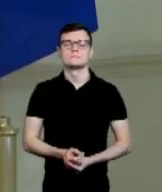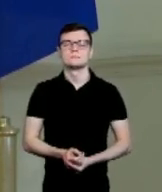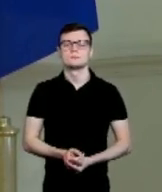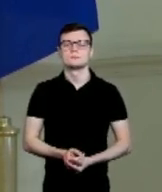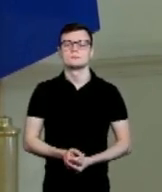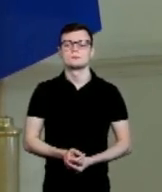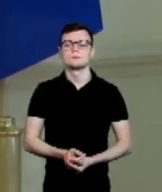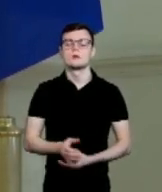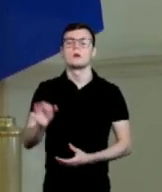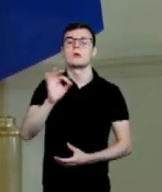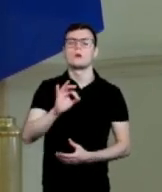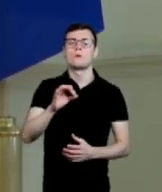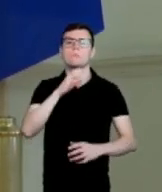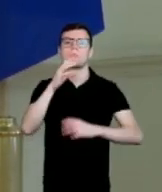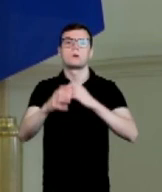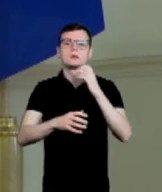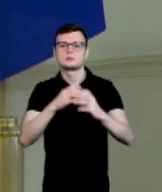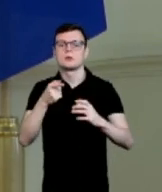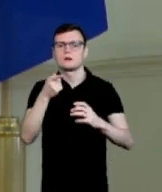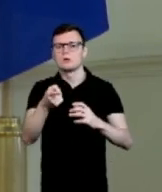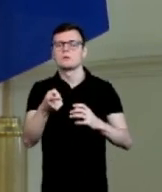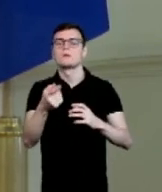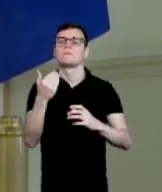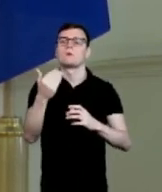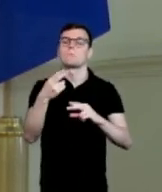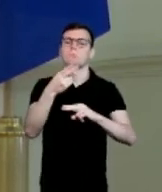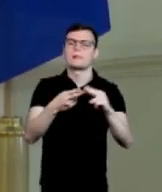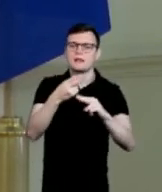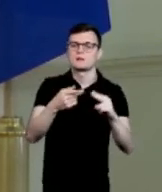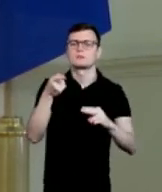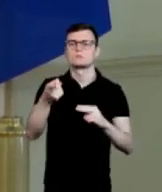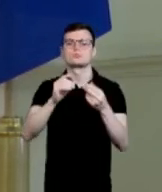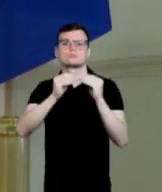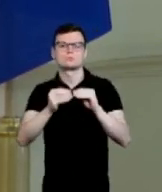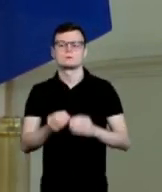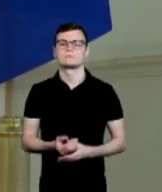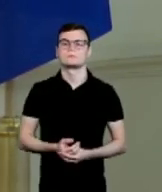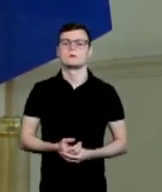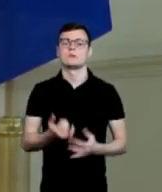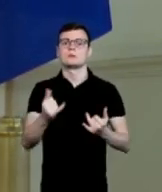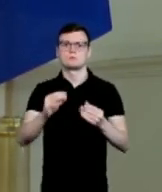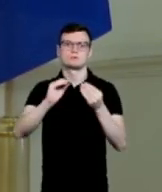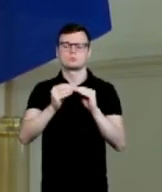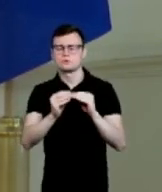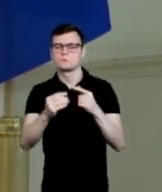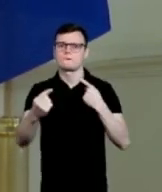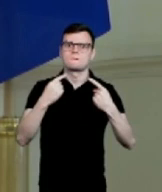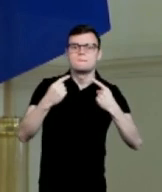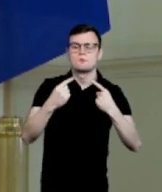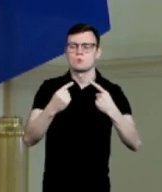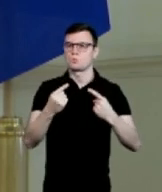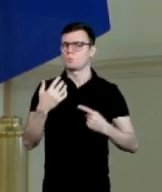apie pasaulinį plieno ir anglies susitarimą, tai derybos yra intensyvios su Jungtinėmis